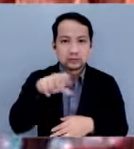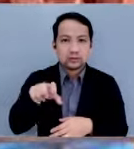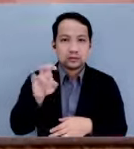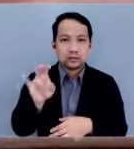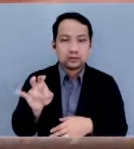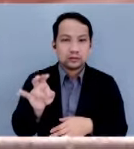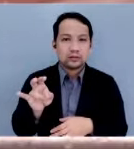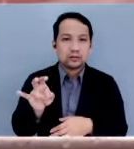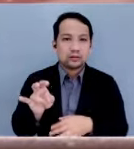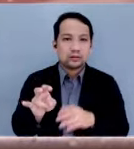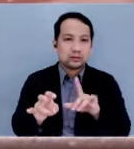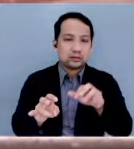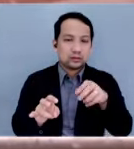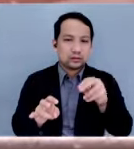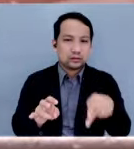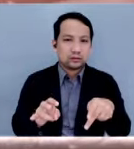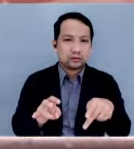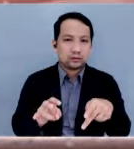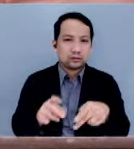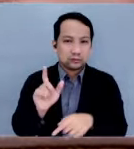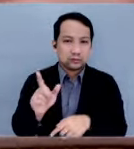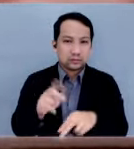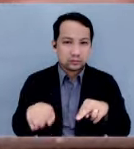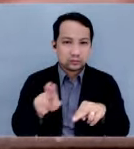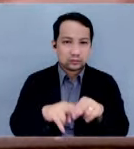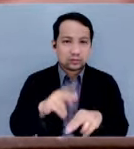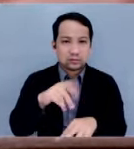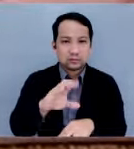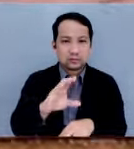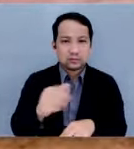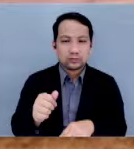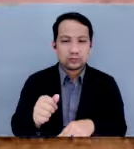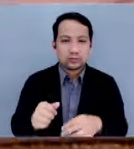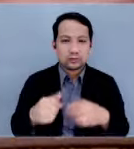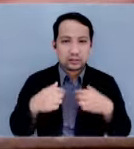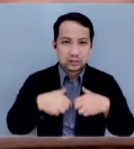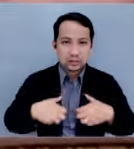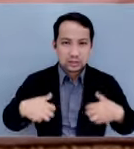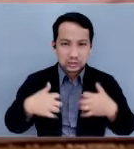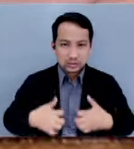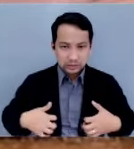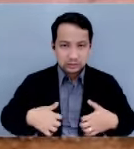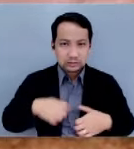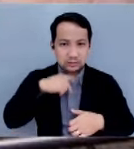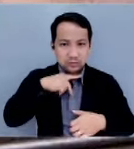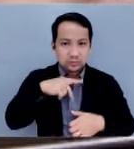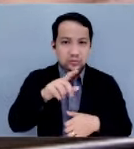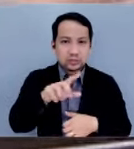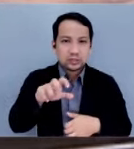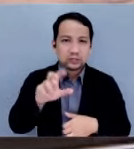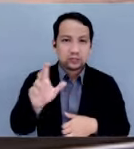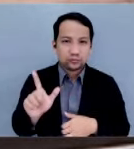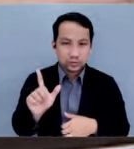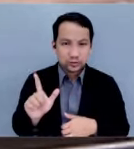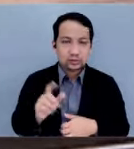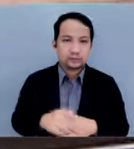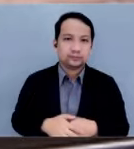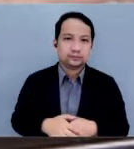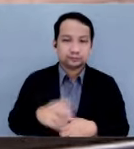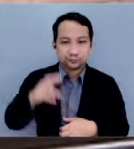liyempo, habang nagmahal ng 20 pesos ang pork chop. Pati ang ribs, nasa 320 pesos na ang kada kilo. Ang manok naman mula